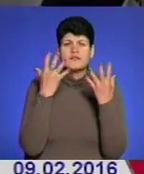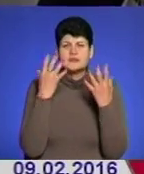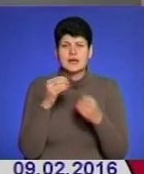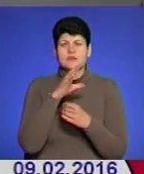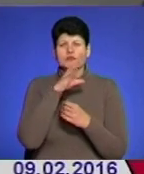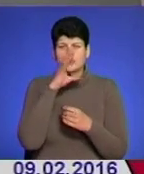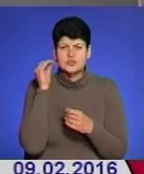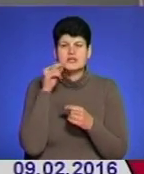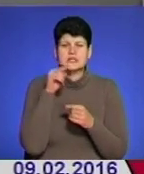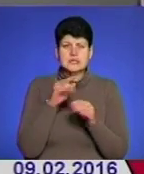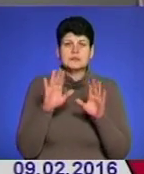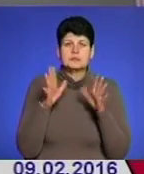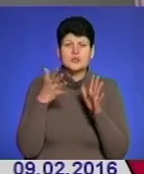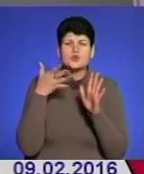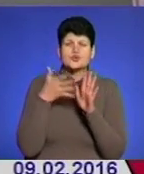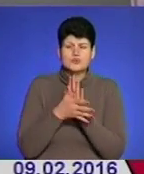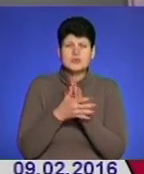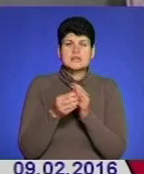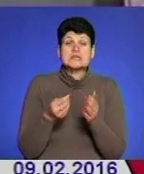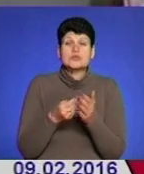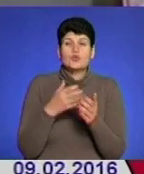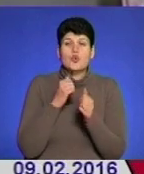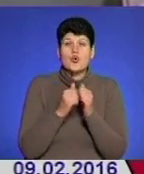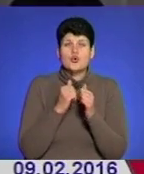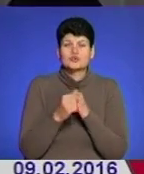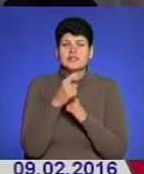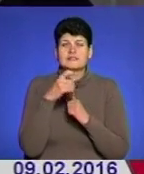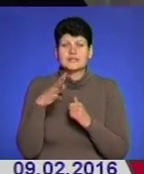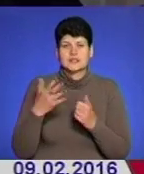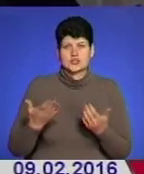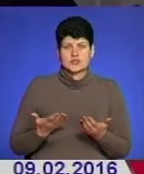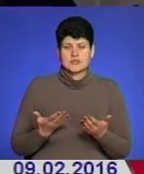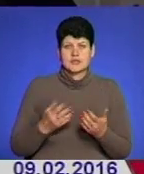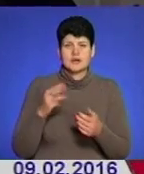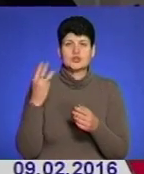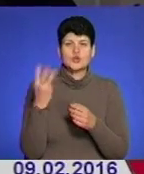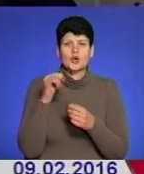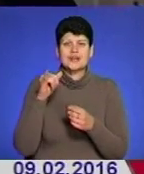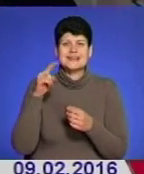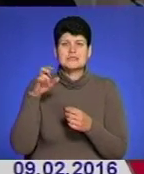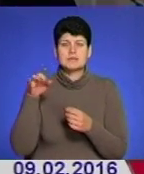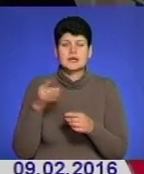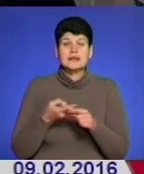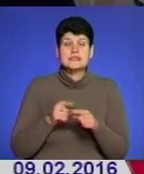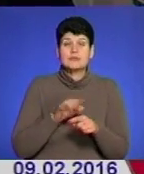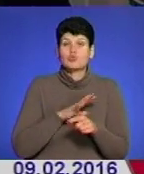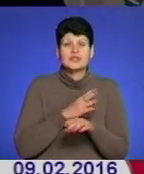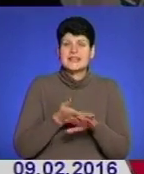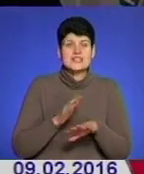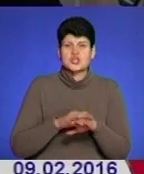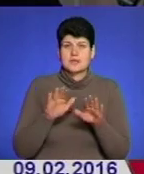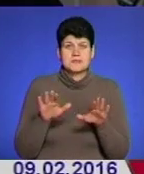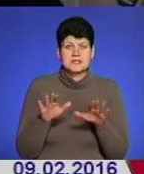В такій миті розумієш ціну кожної хвилини життя. Трьохізбенка – це саме тяжке місце було. Це там саме